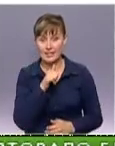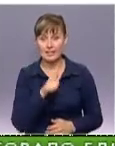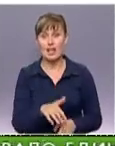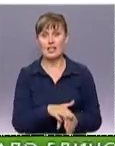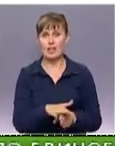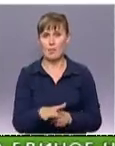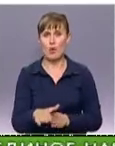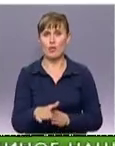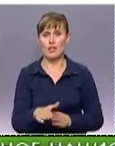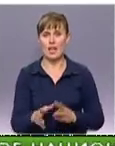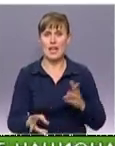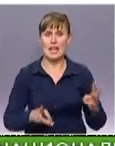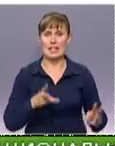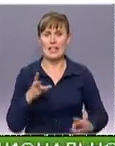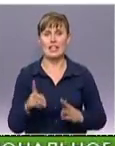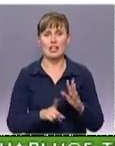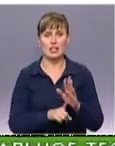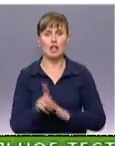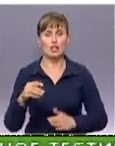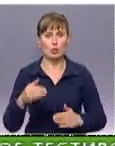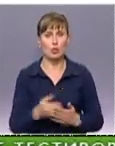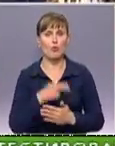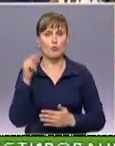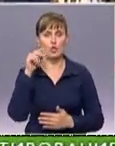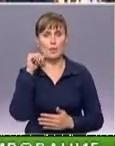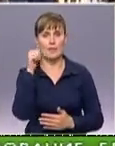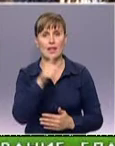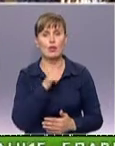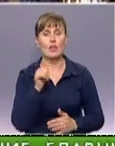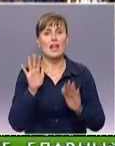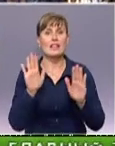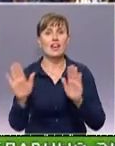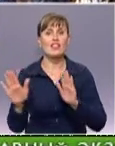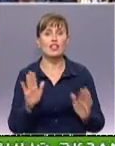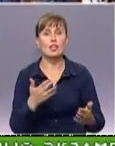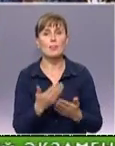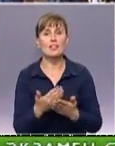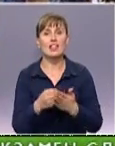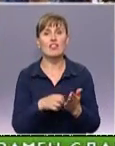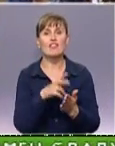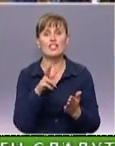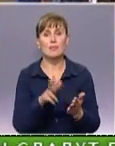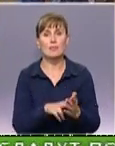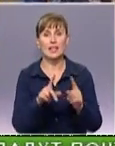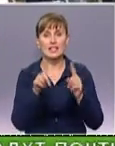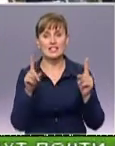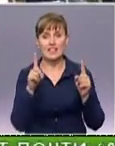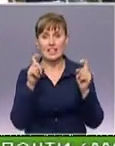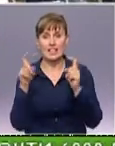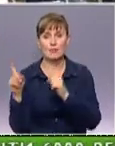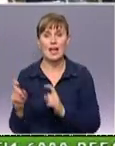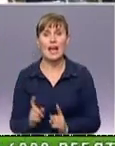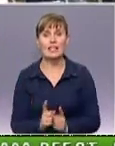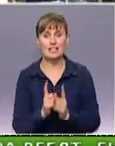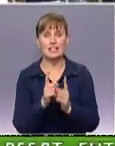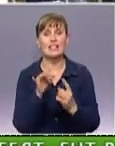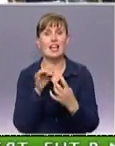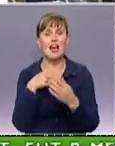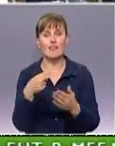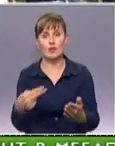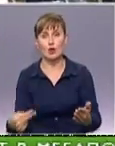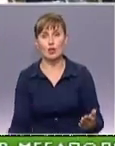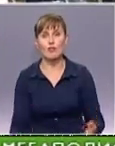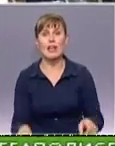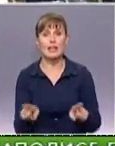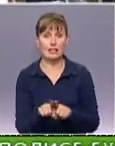заполненной энергией, чтобы вы начали новый учебный год. На выставке представлены 18 дисплеев с фотографиями астронавтов и автографами, а